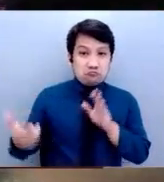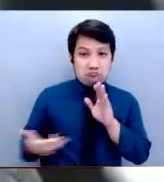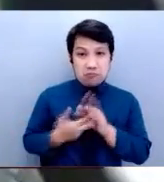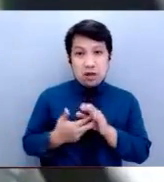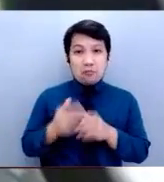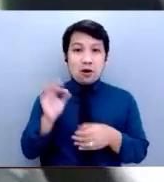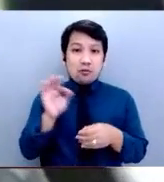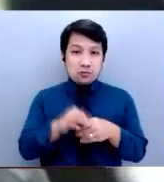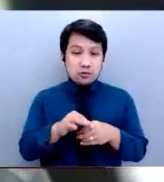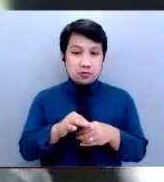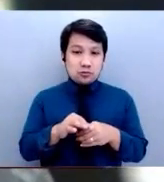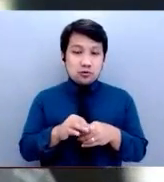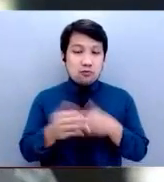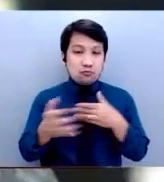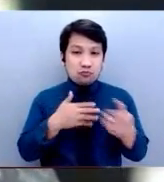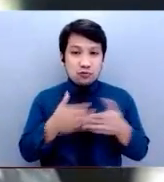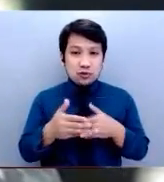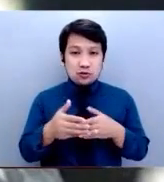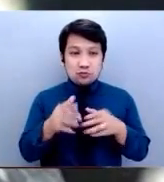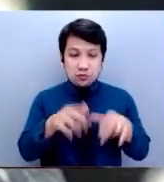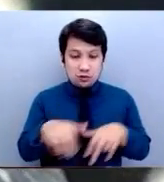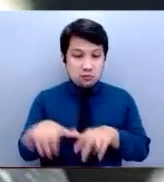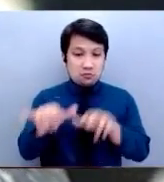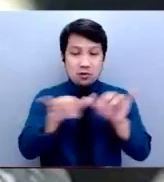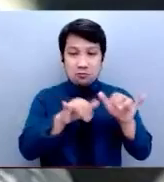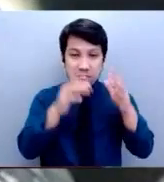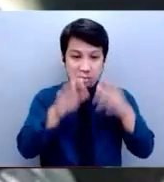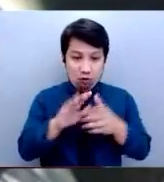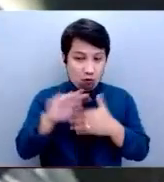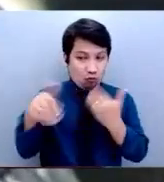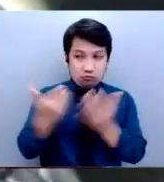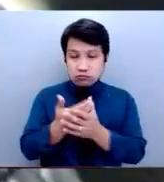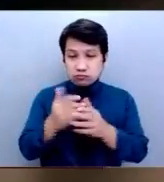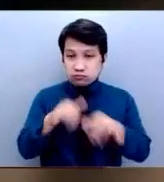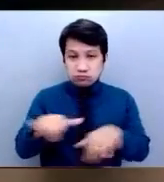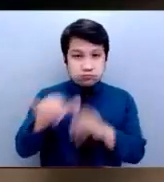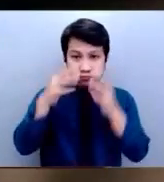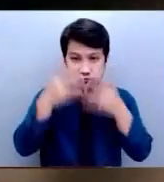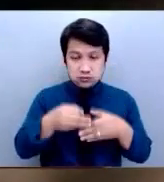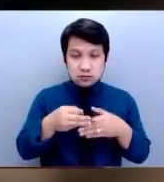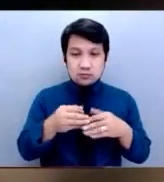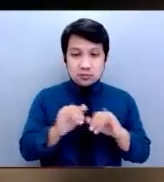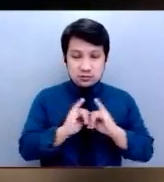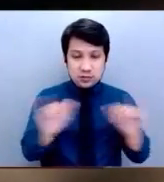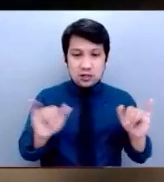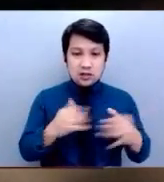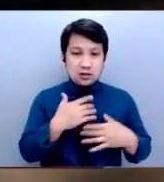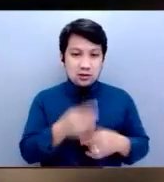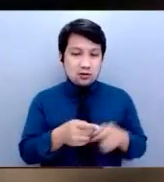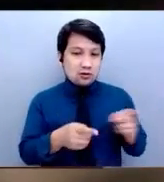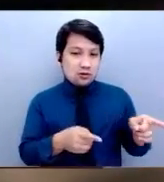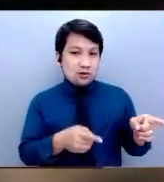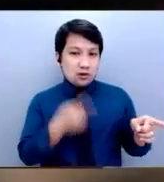to determine whether may majority or not, interesting legal question yan na dapat